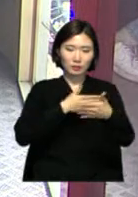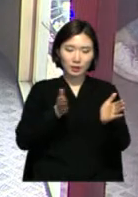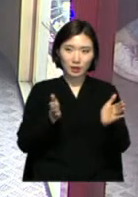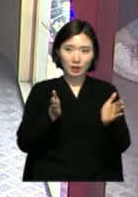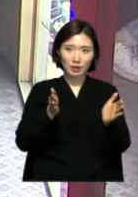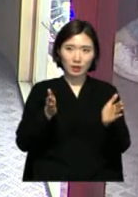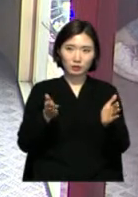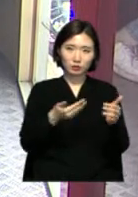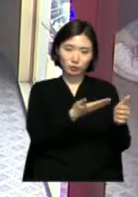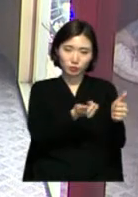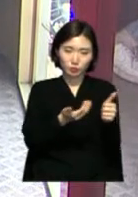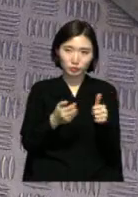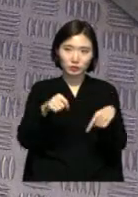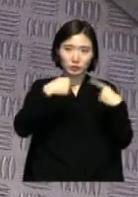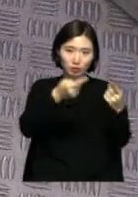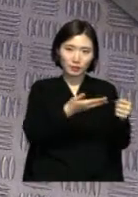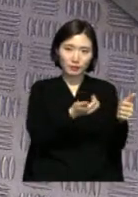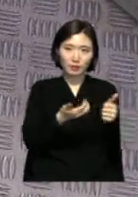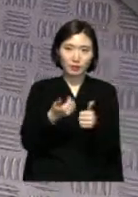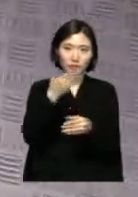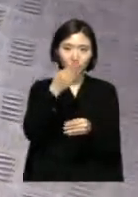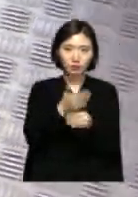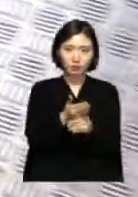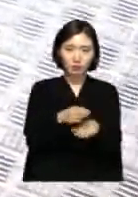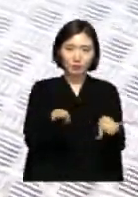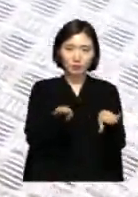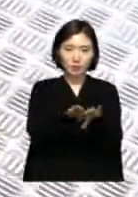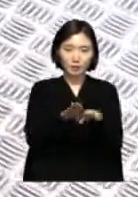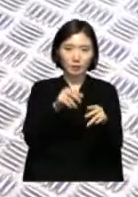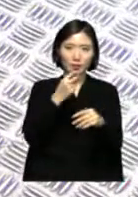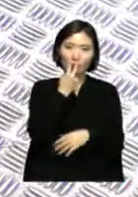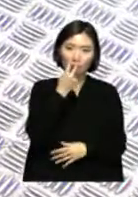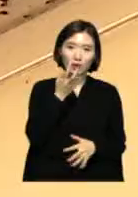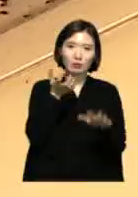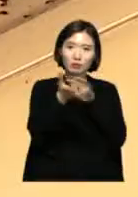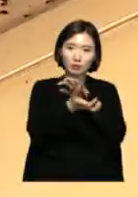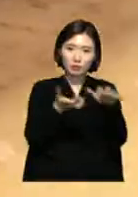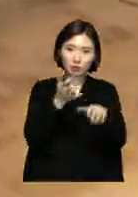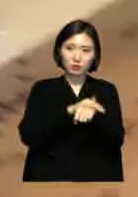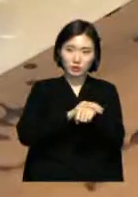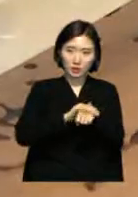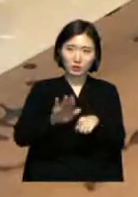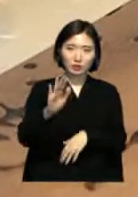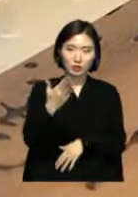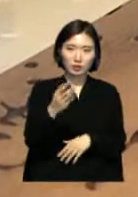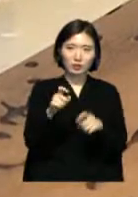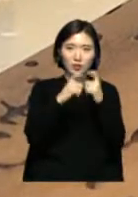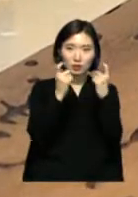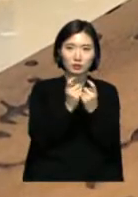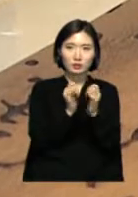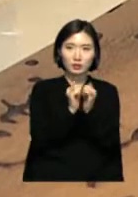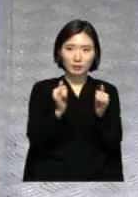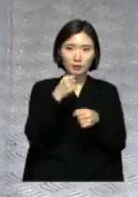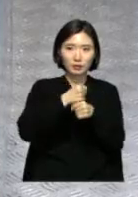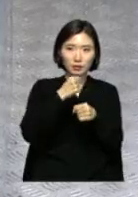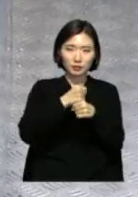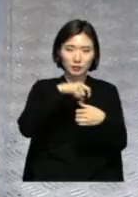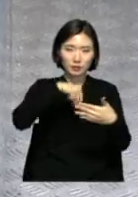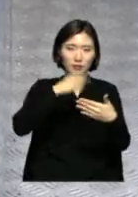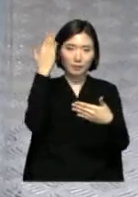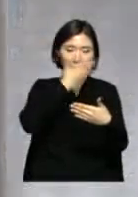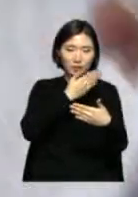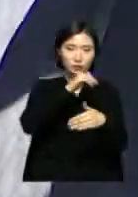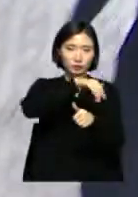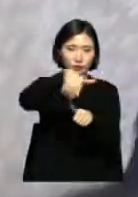유도하고 있기 때문입니다. 실내 바닥과 벽, 환풍기 등도 깨끗합니다. 민간이 만들어 부스 내 청결은 물론